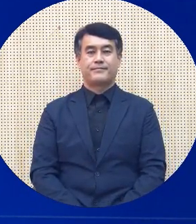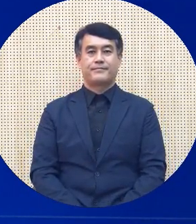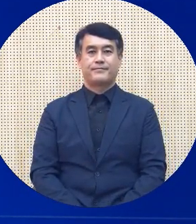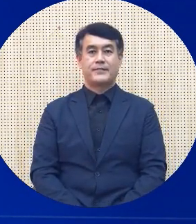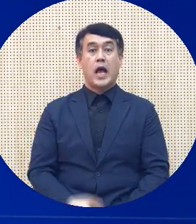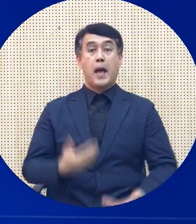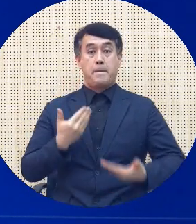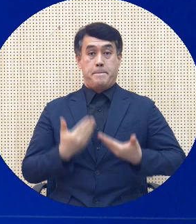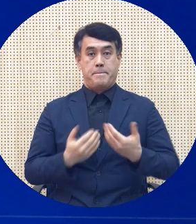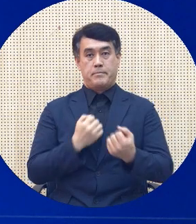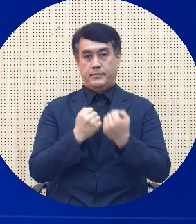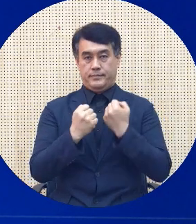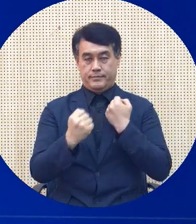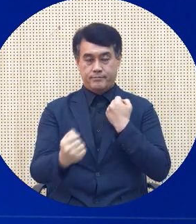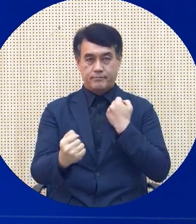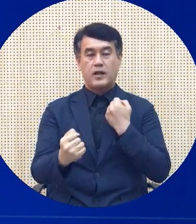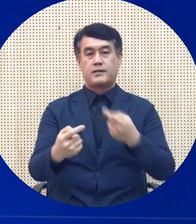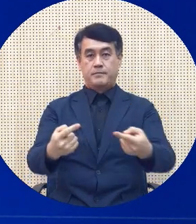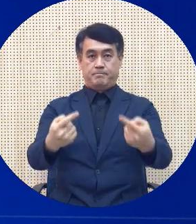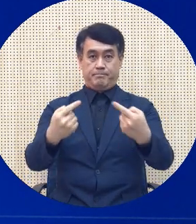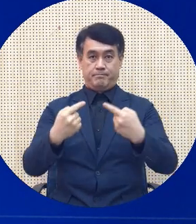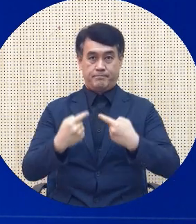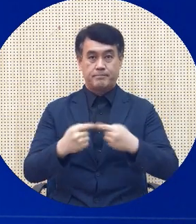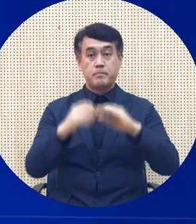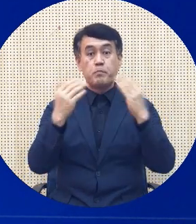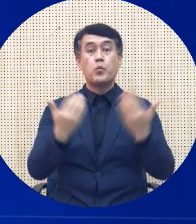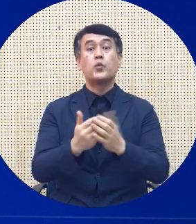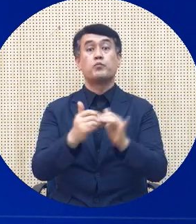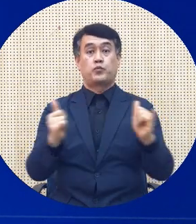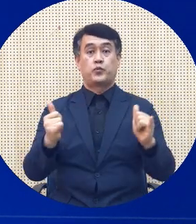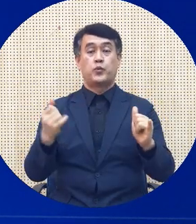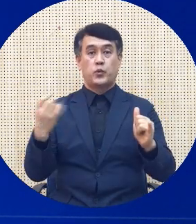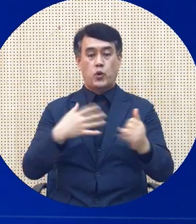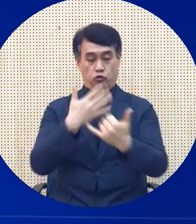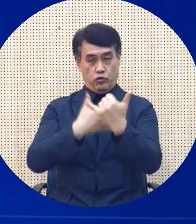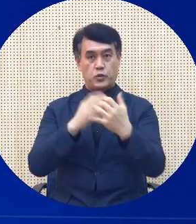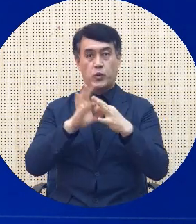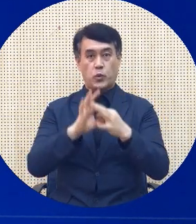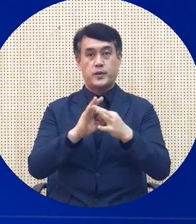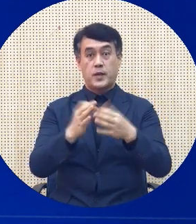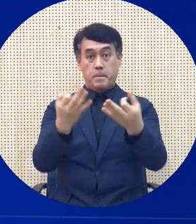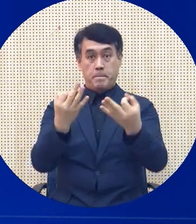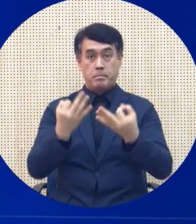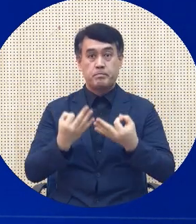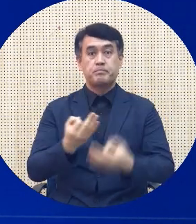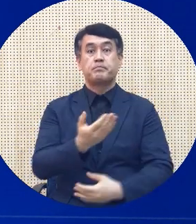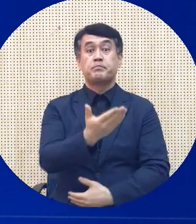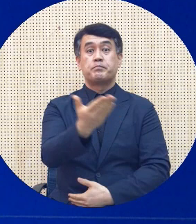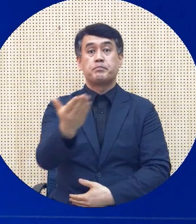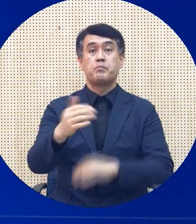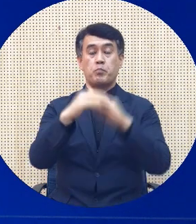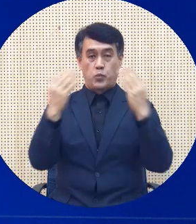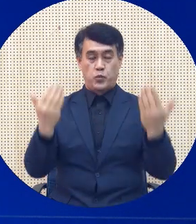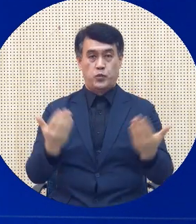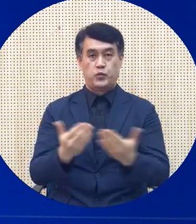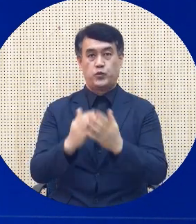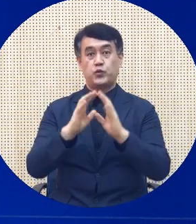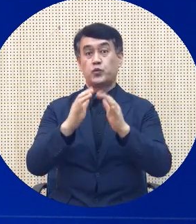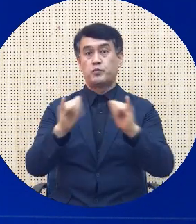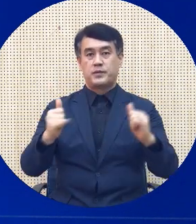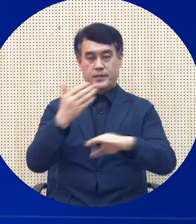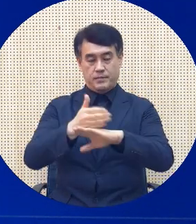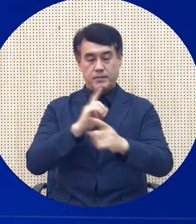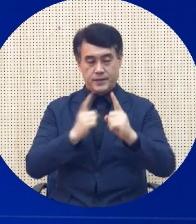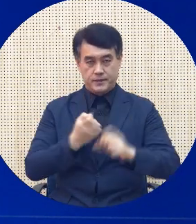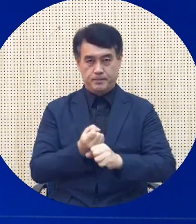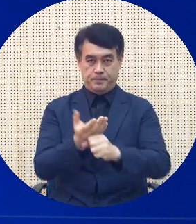네, 바쁘신 가운데서도 이렇게 참석해 주신 모든 분들, 또 이렇게 유튜브로 함께 시청하고 계신 모든 국민분들께 감사의